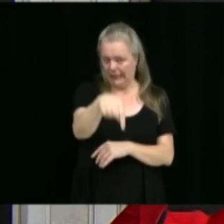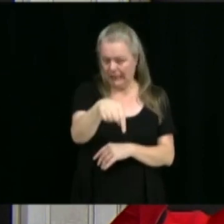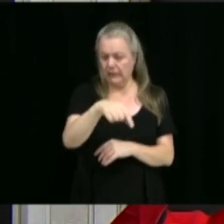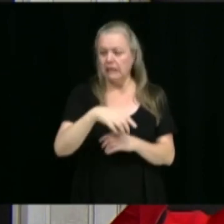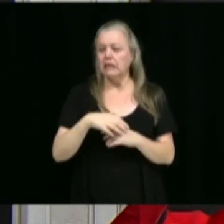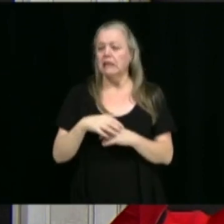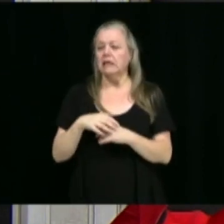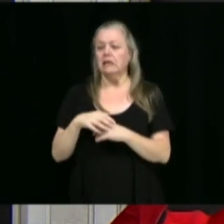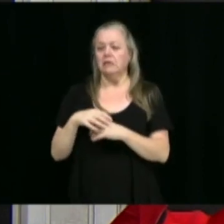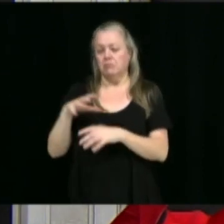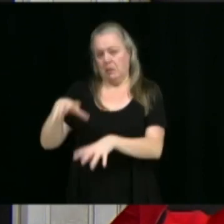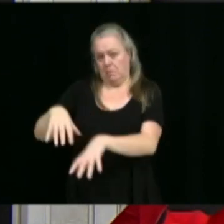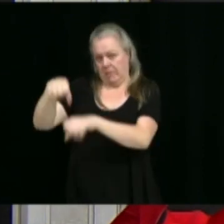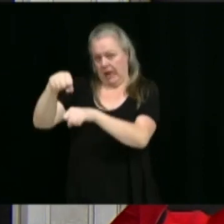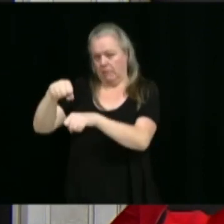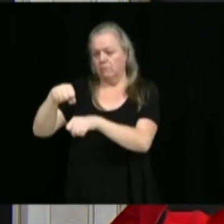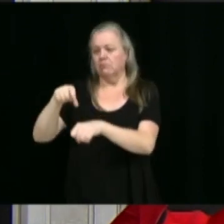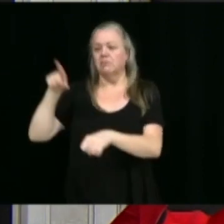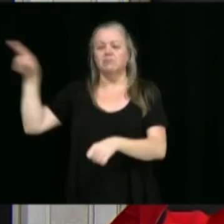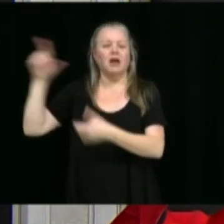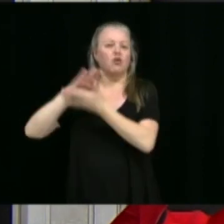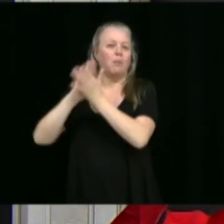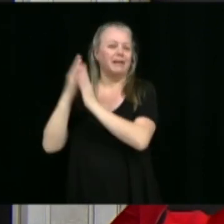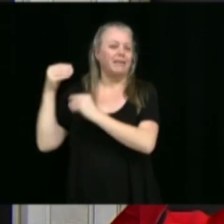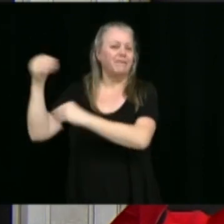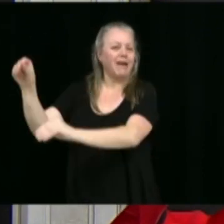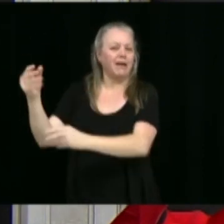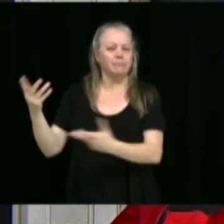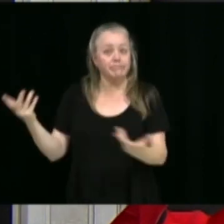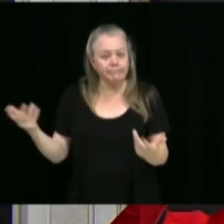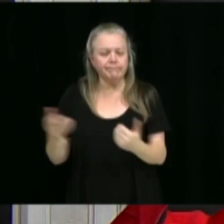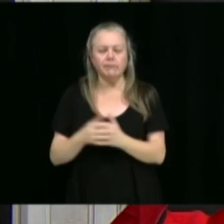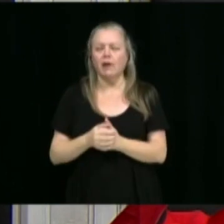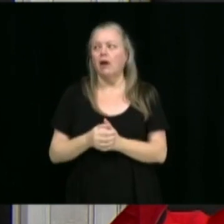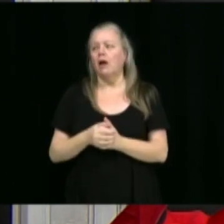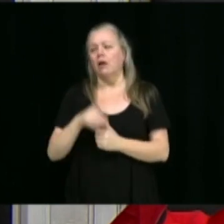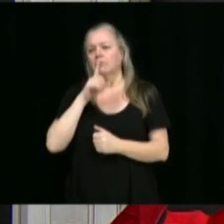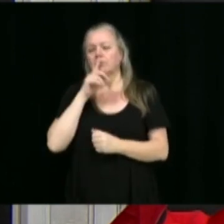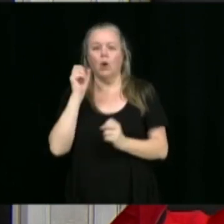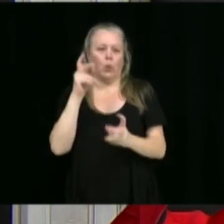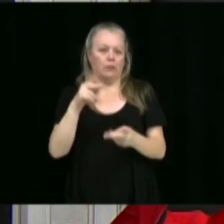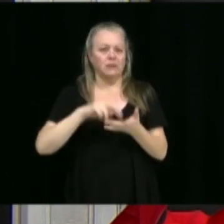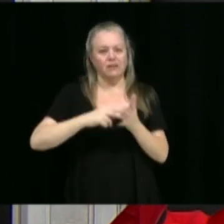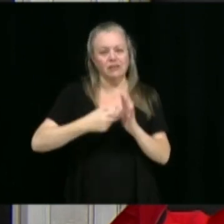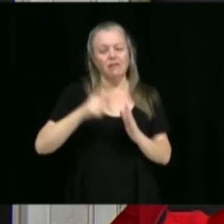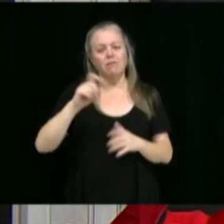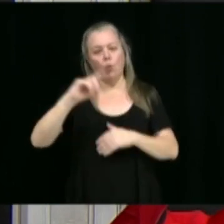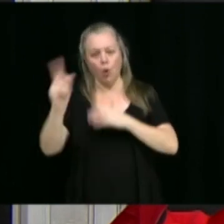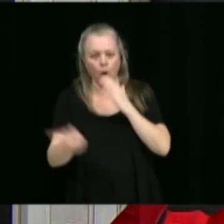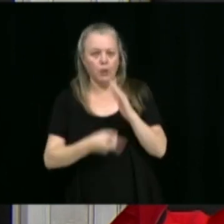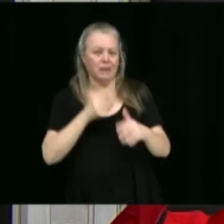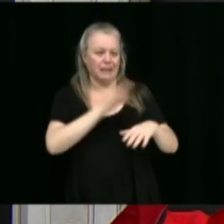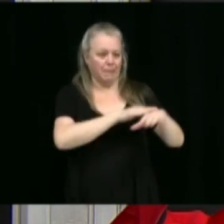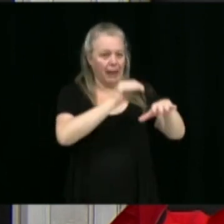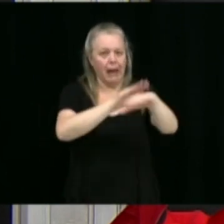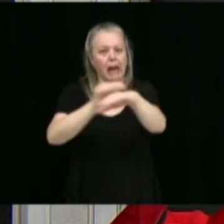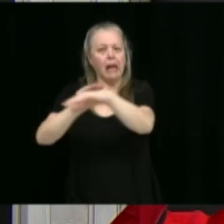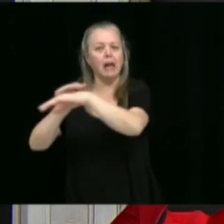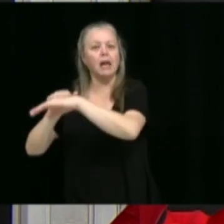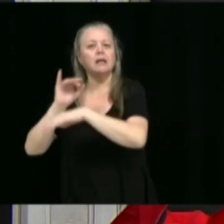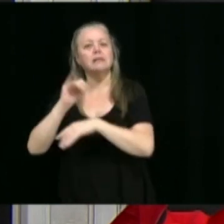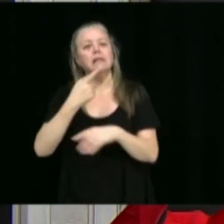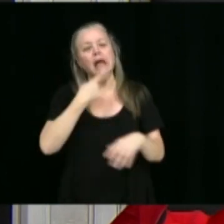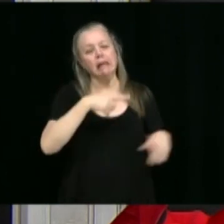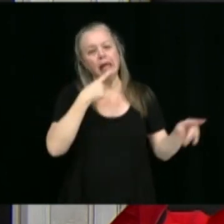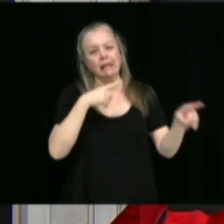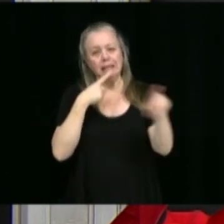ce fournisseur-là a vendu sa compagnie, donc on va refaire un appel d'intention au cours des prochaines semaines qui va se